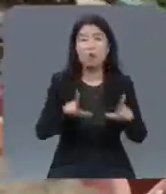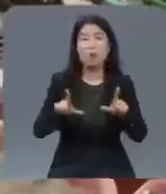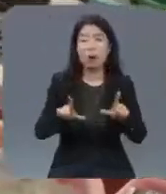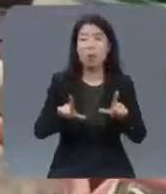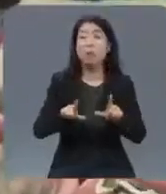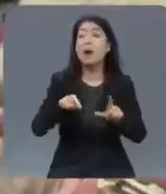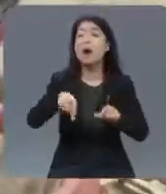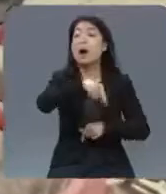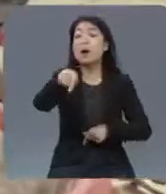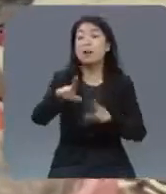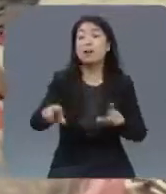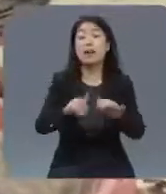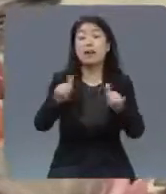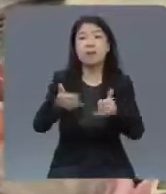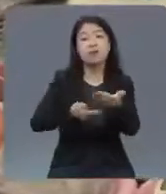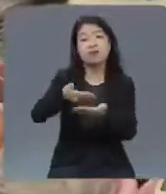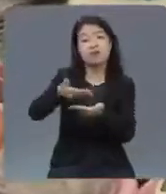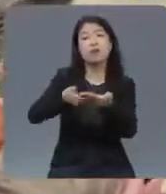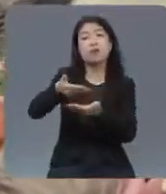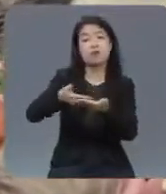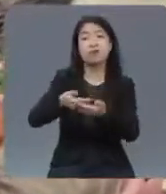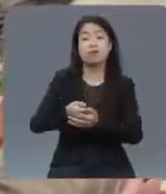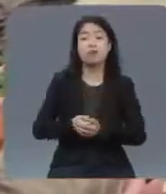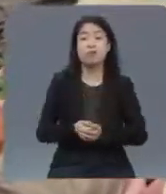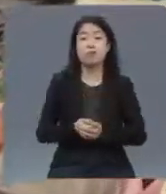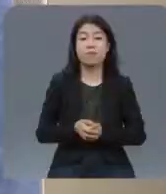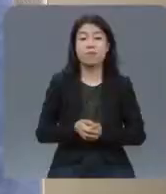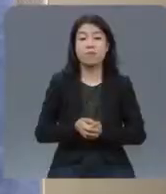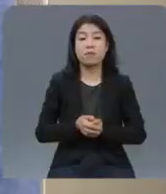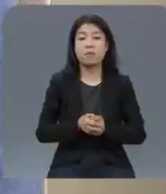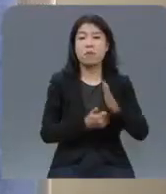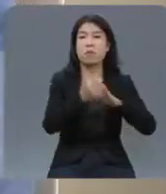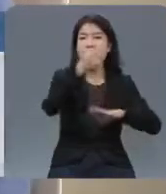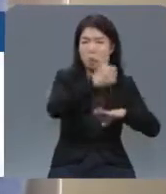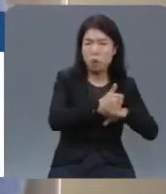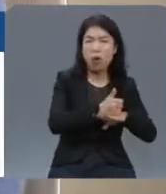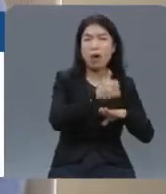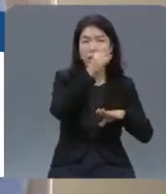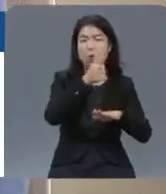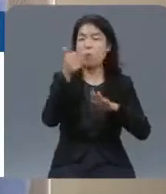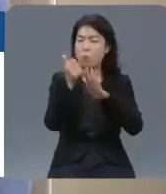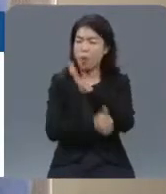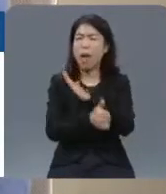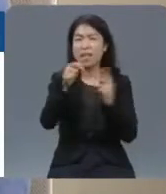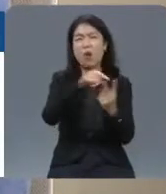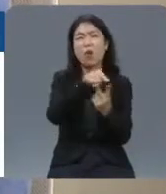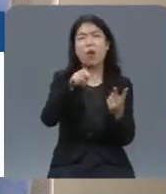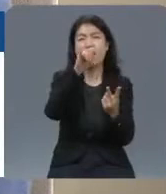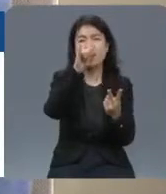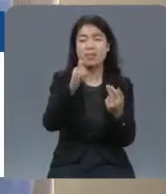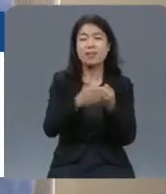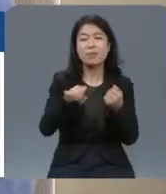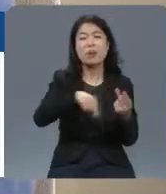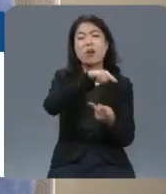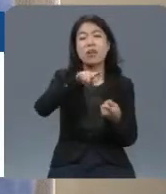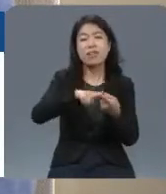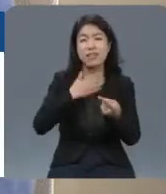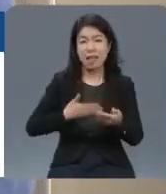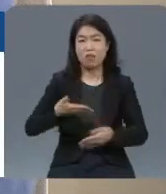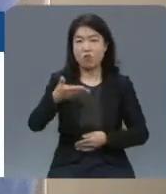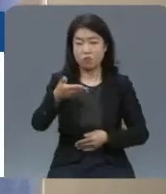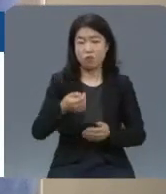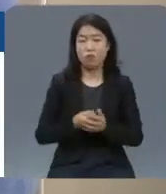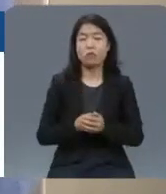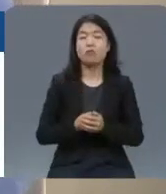교류 하게 됩니다 기 농 의 성공 사례도 있지만 실패 사례들을 이런 것들을 조금 청년들에게 알려주어서